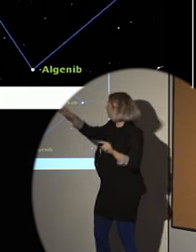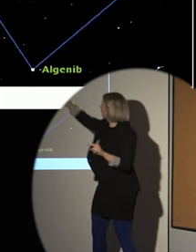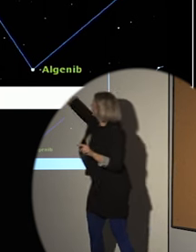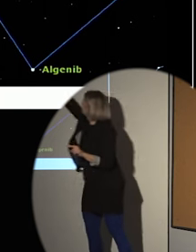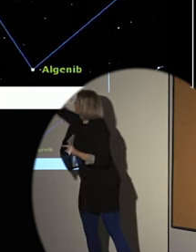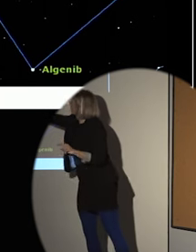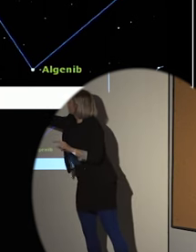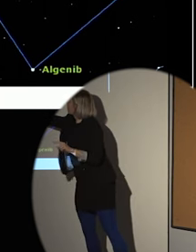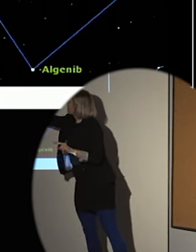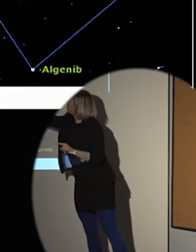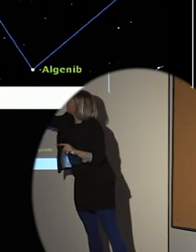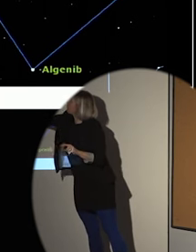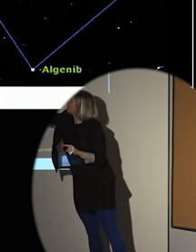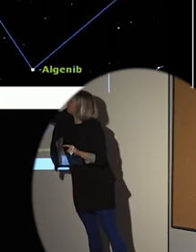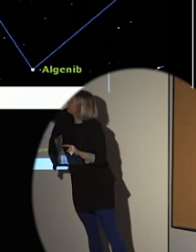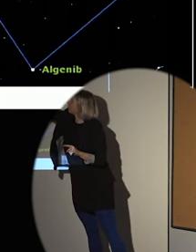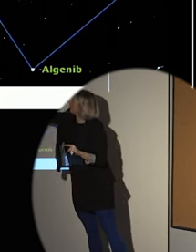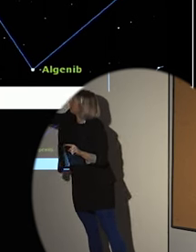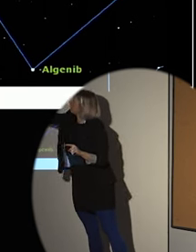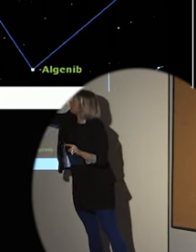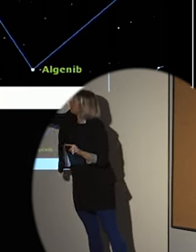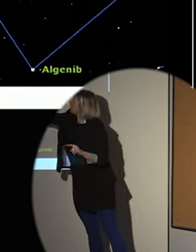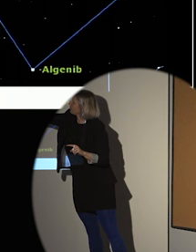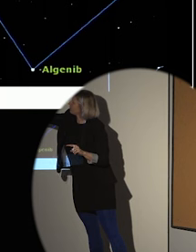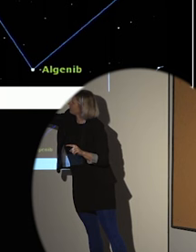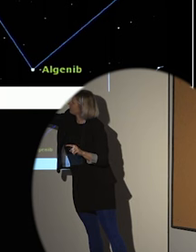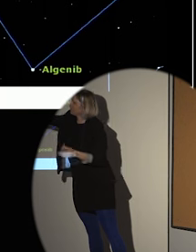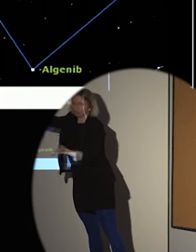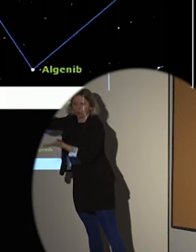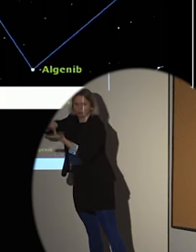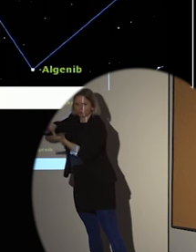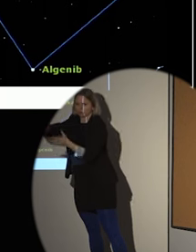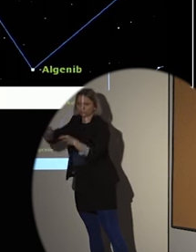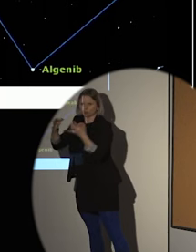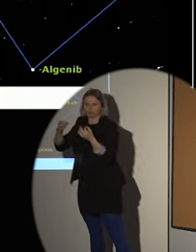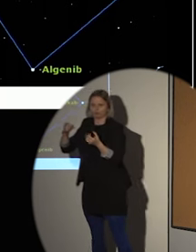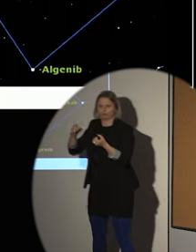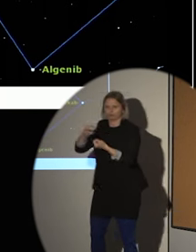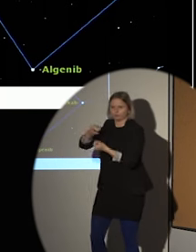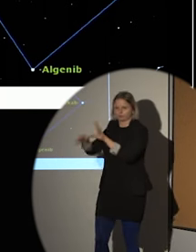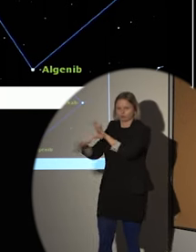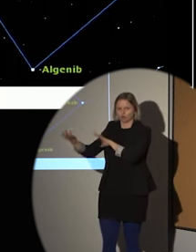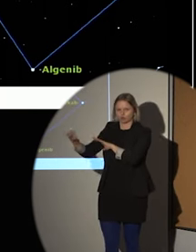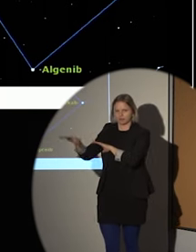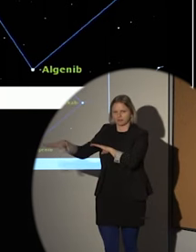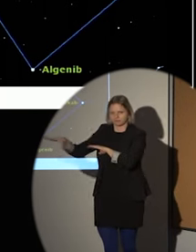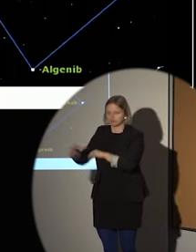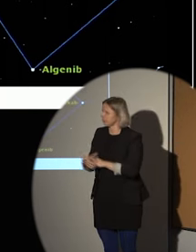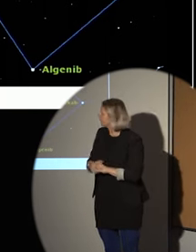ensuite remonter vers la galaxie, vers la Voie lactée, de la même distance, et vous tombez pile poil sur Andromède.